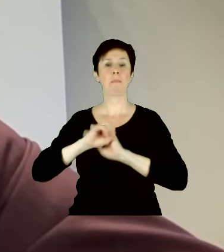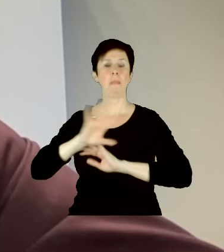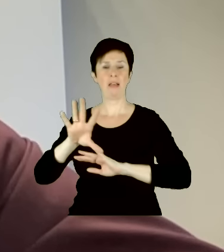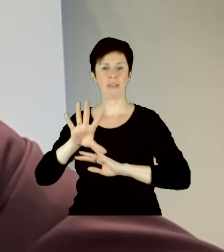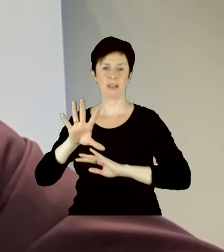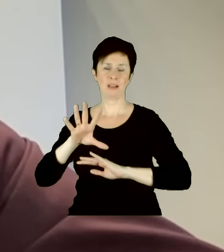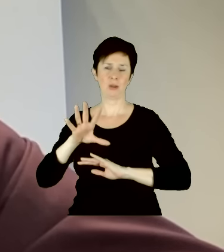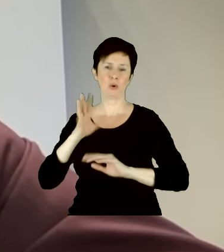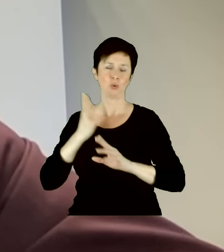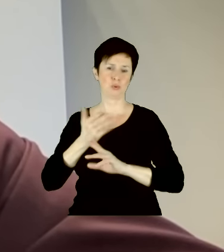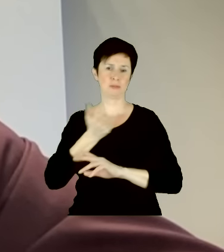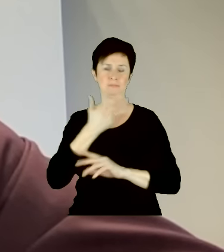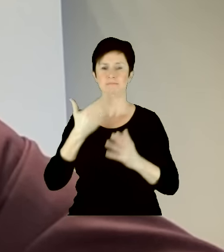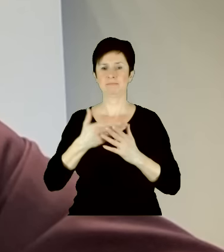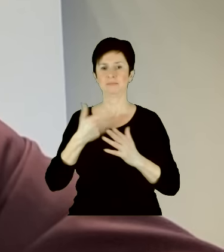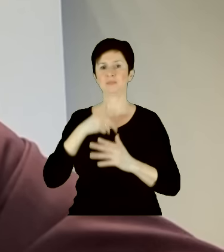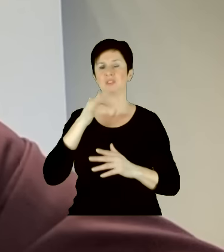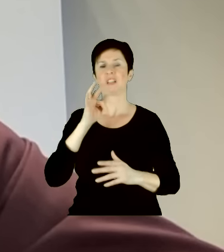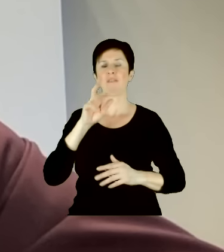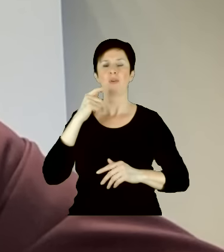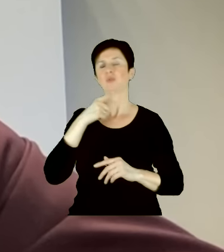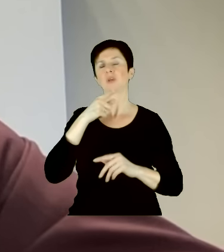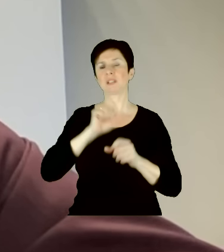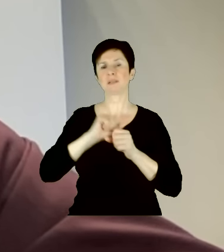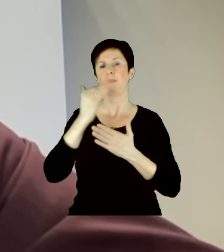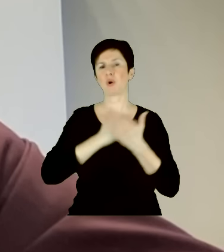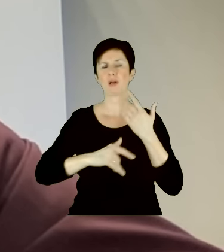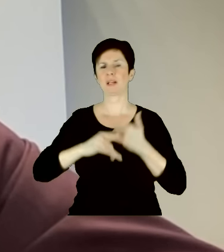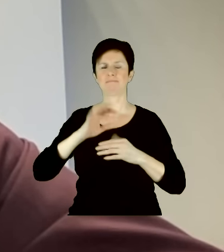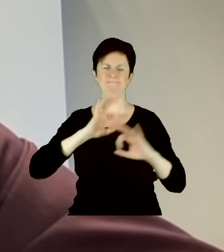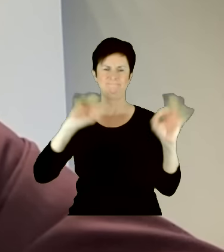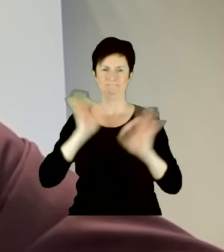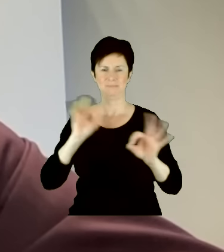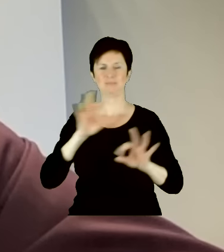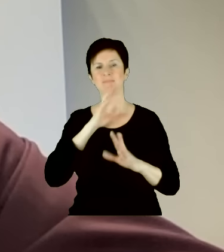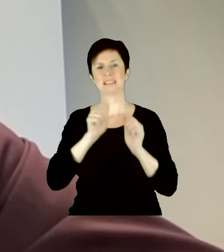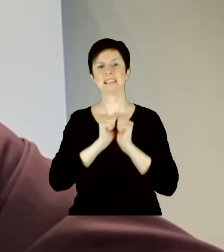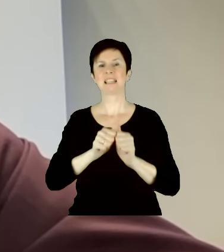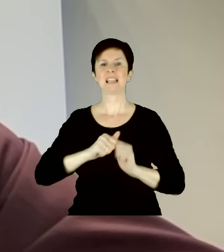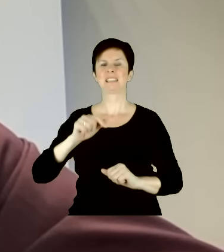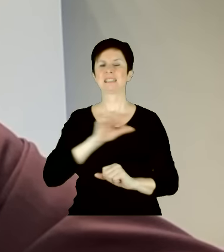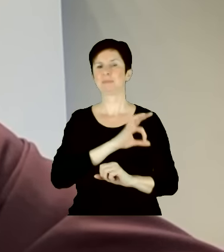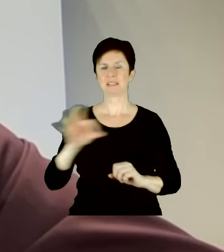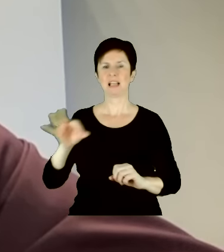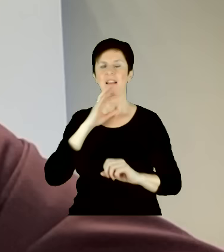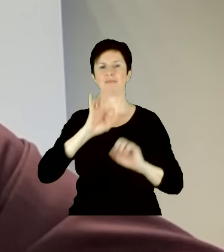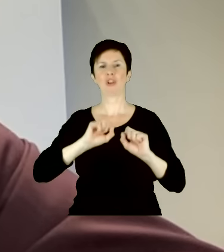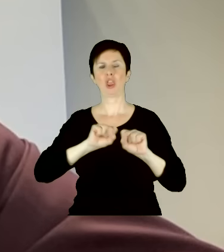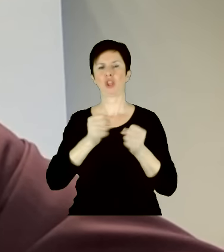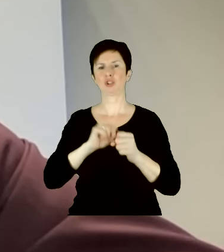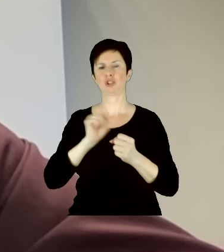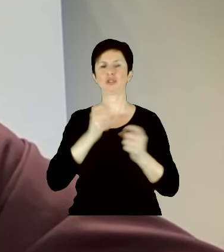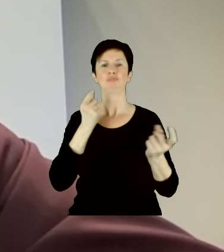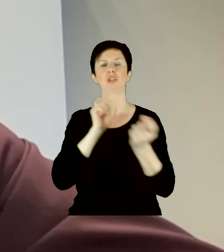taki program od brudnej roboty, najbrudniejszej roboty, do zadań specjalnych, do niszczenia przeciwników politycznych,